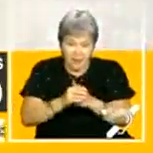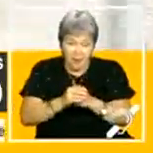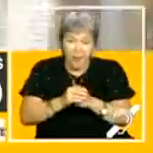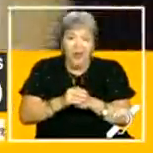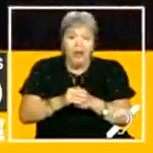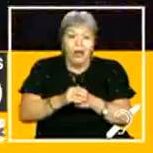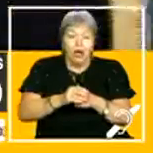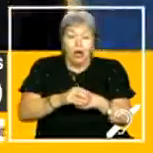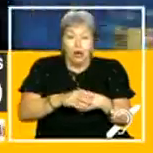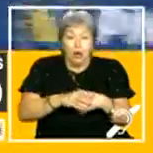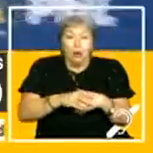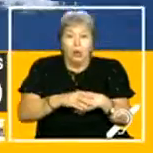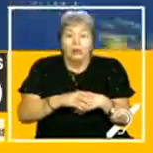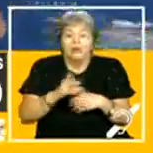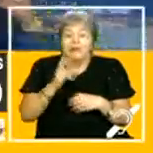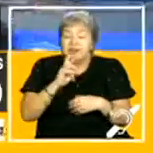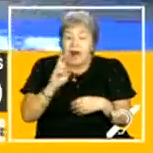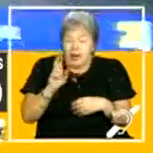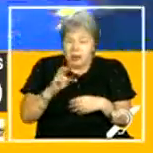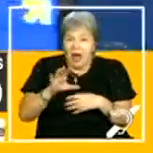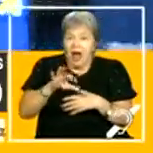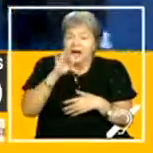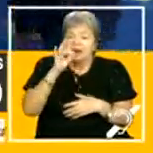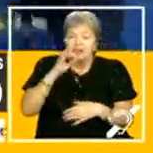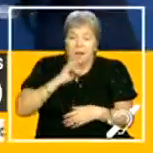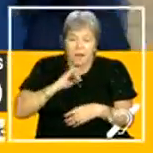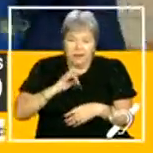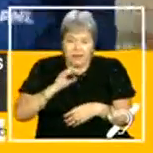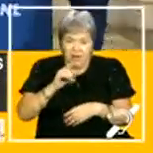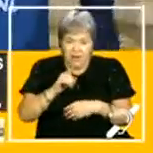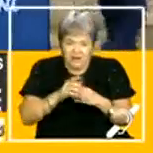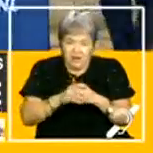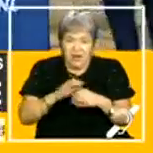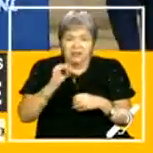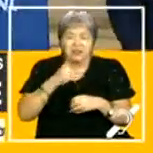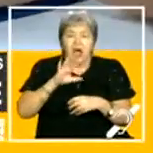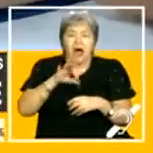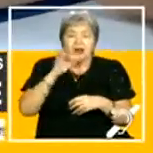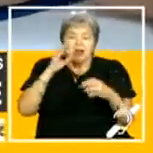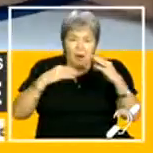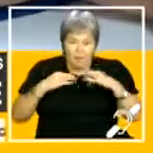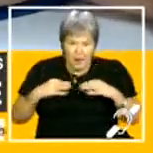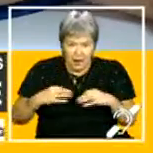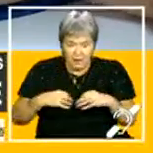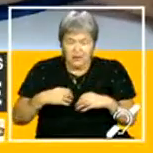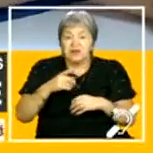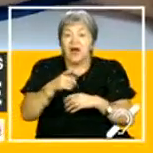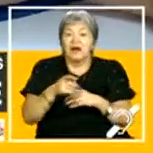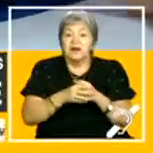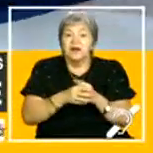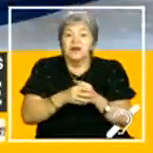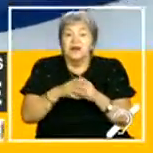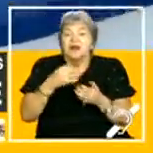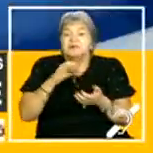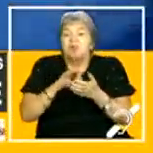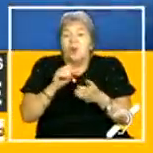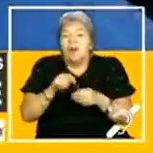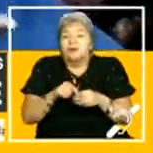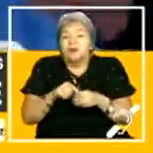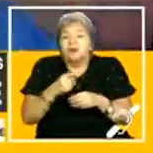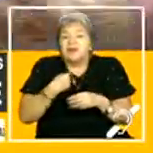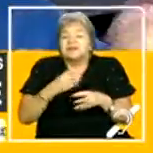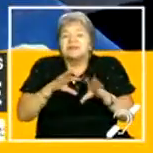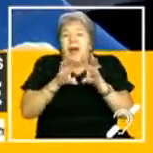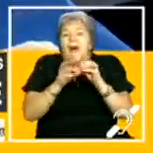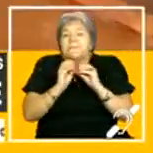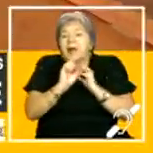doilea tur, oricum alegerile prezidențiale și cele parlamentare pot fi considerate în acest moment la pachet,